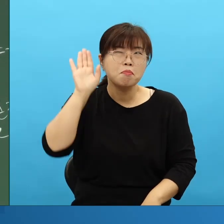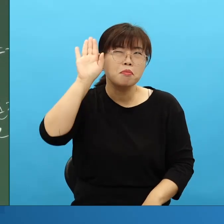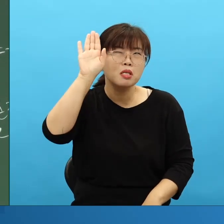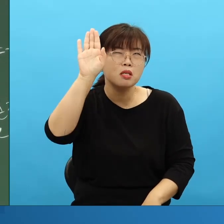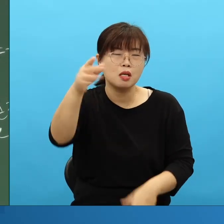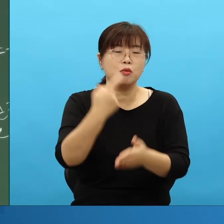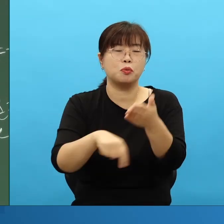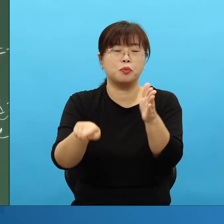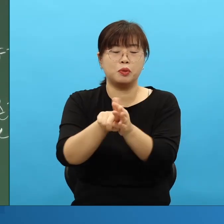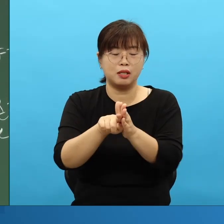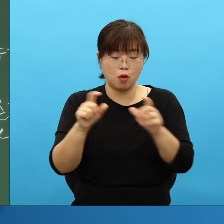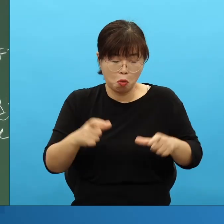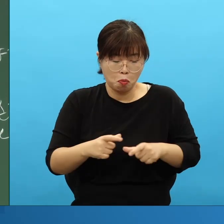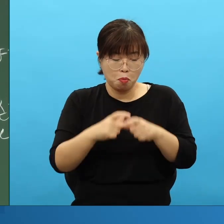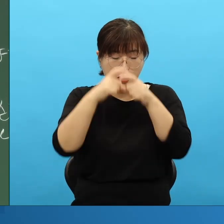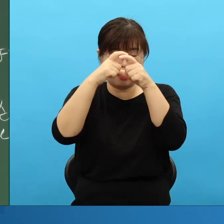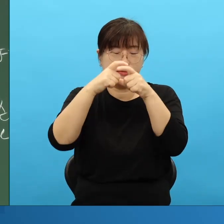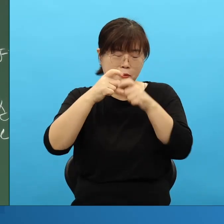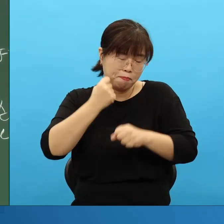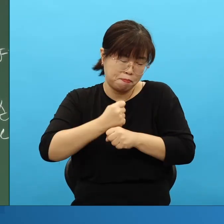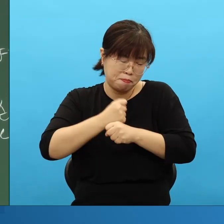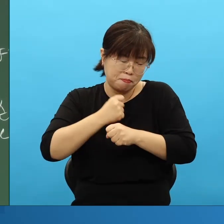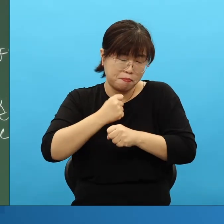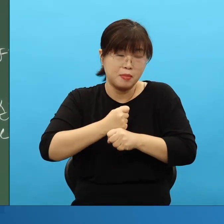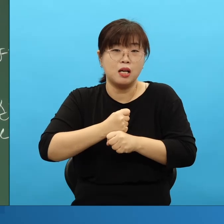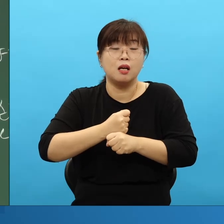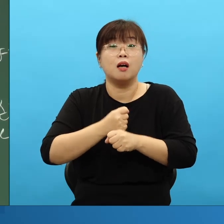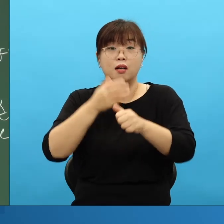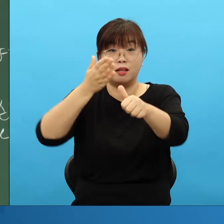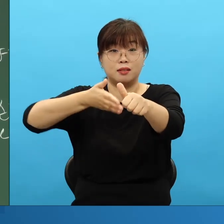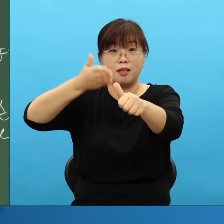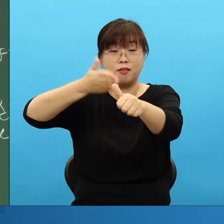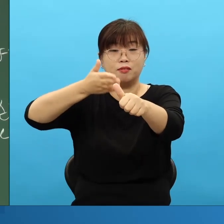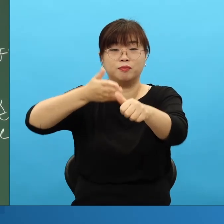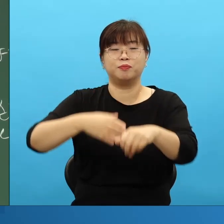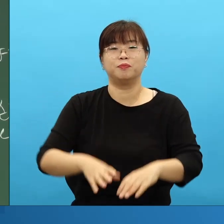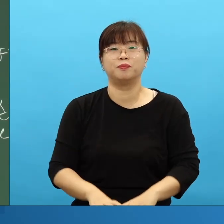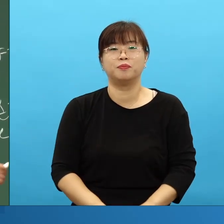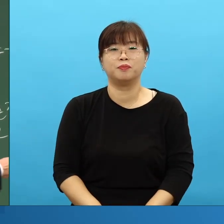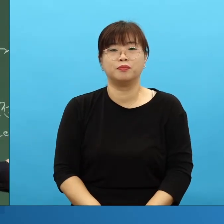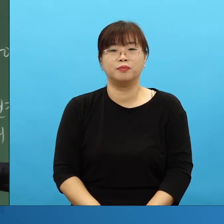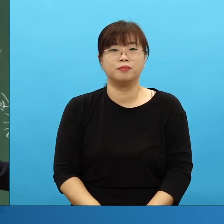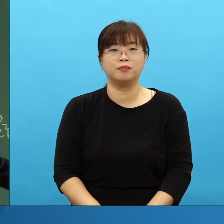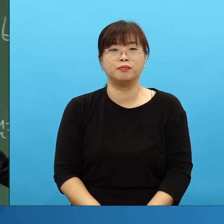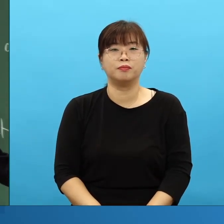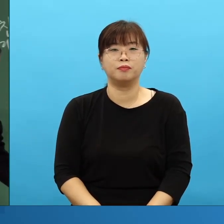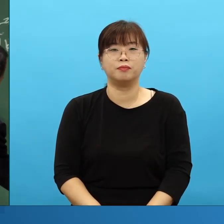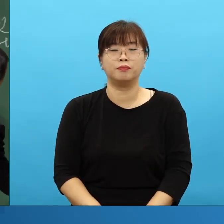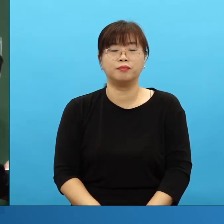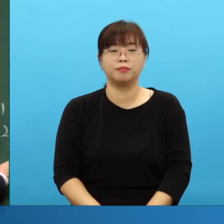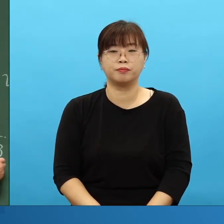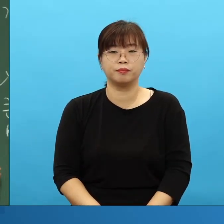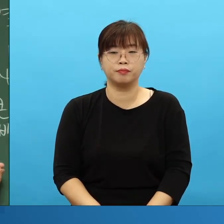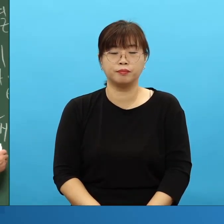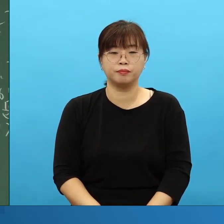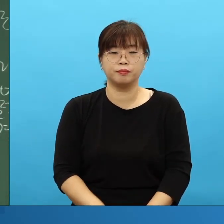remnants make the full preparation for the partisan as you have the future in mind. 혹 이럴 수 있습니다. Perhaps this may be the